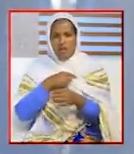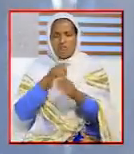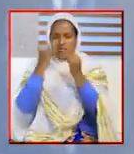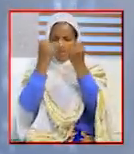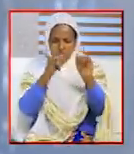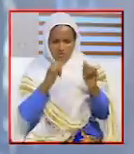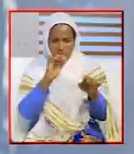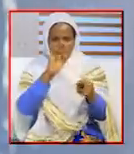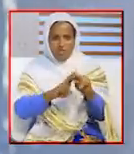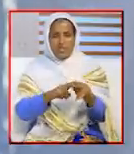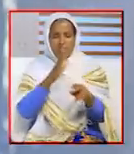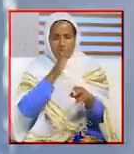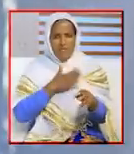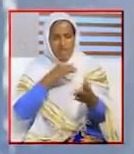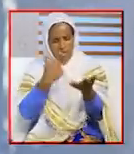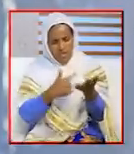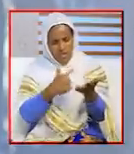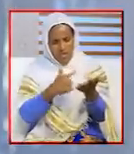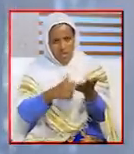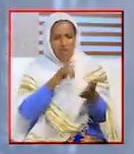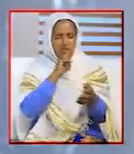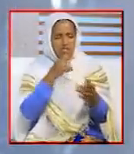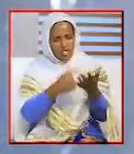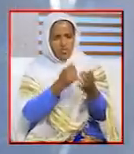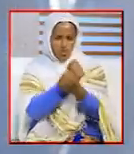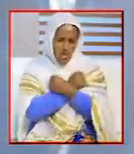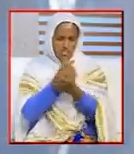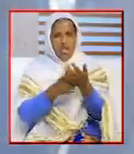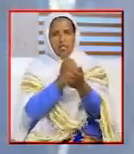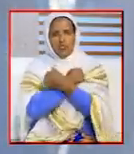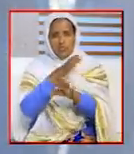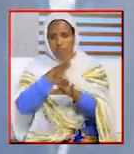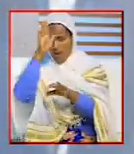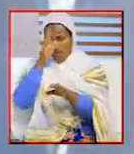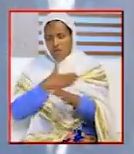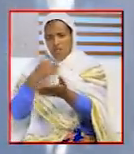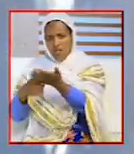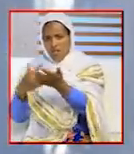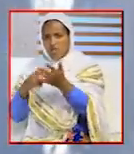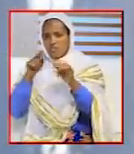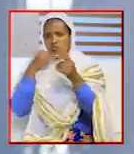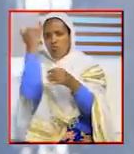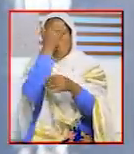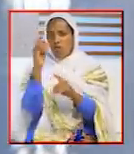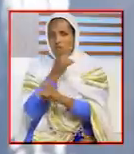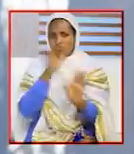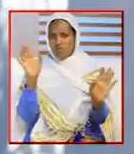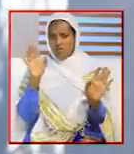አስቀምጣውናል ከፋፍለው እናቴ እንደዚህ እንደዚህ አይነት ሰው ናት እንዲትወዳለች እንዲያትወድም አባቴ ስለዚህ እንዳንሞኝ